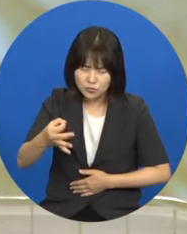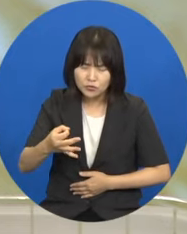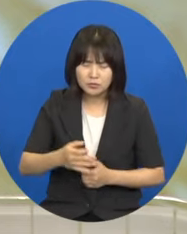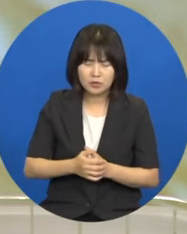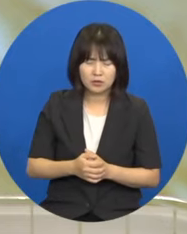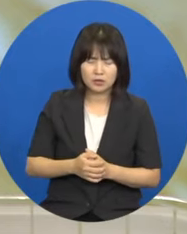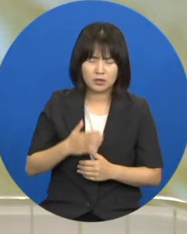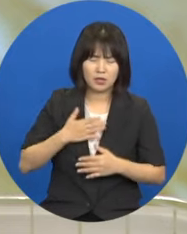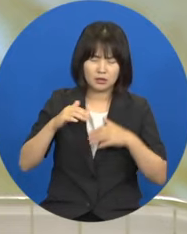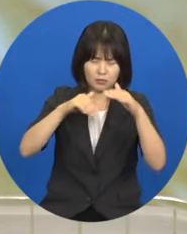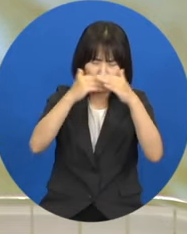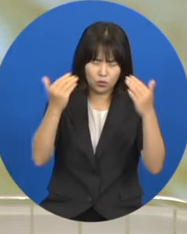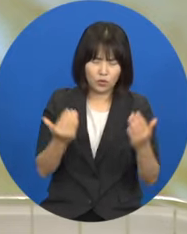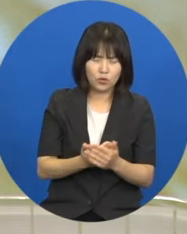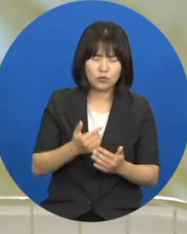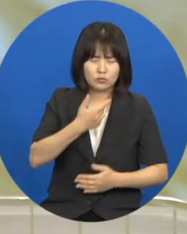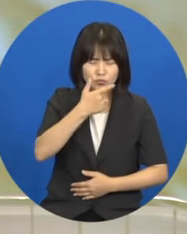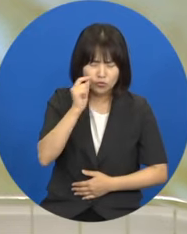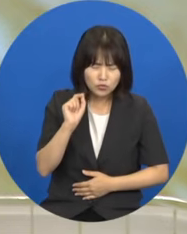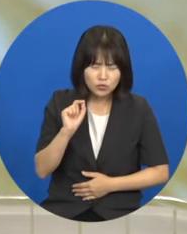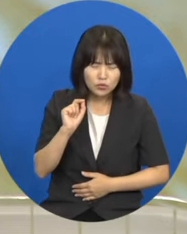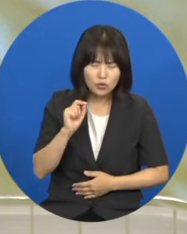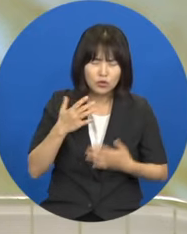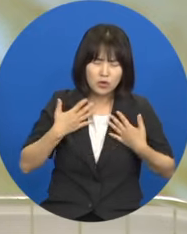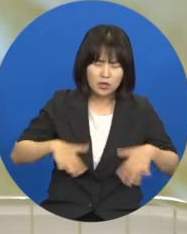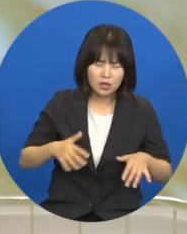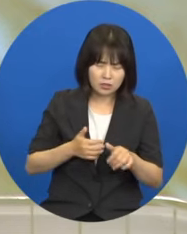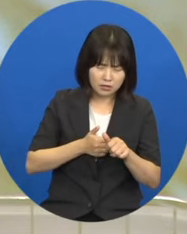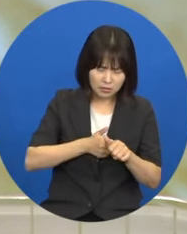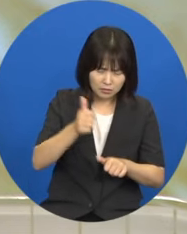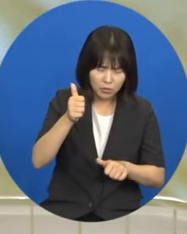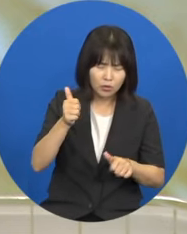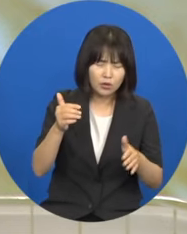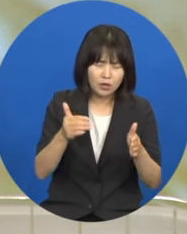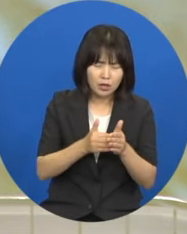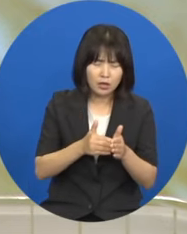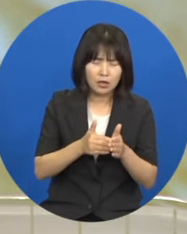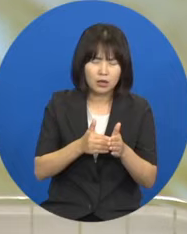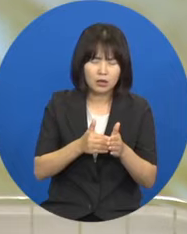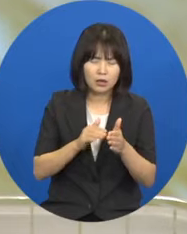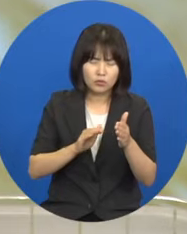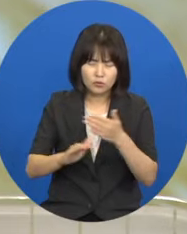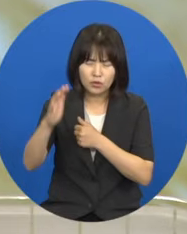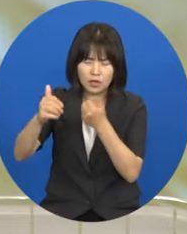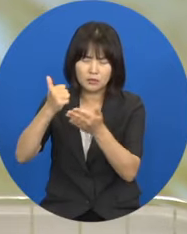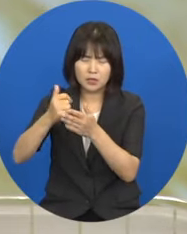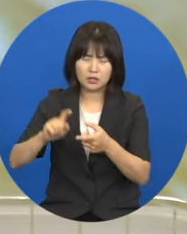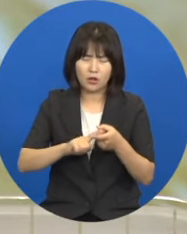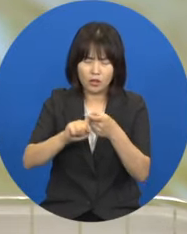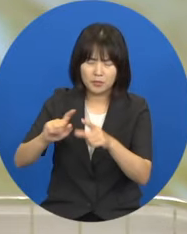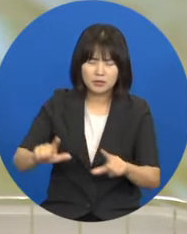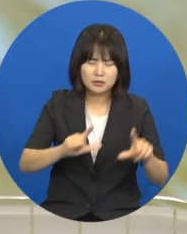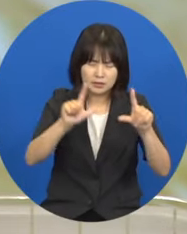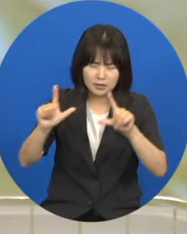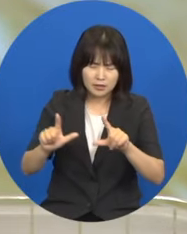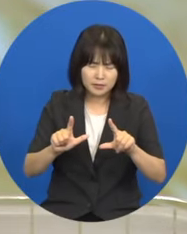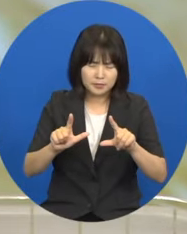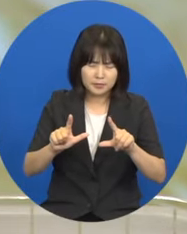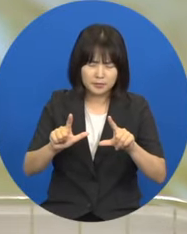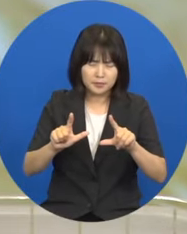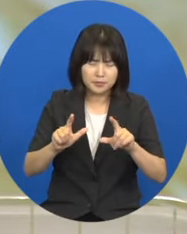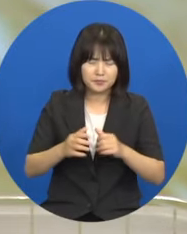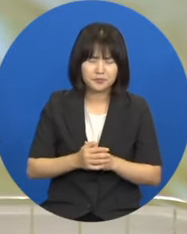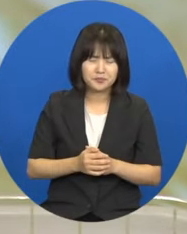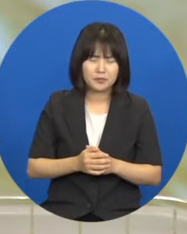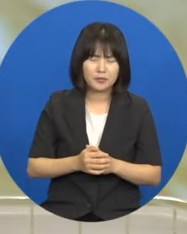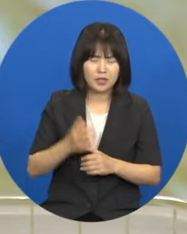나의 모든 부족함과 연약함을 극복하고 하나님과 연합하는 삶, 흩어진 내 삶을 통합하는